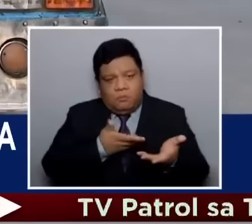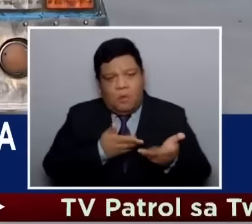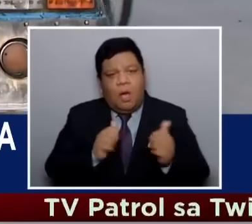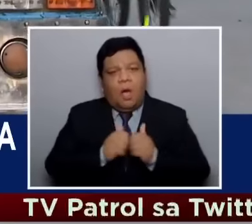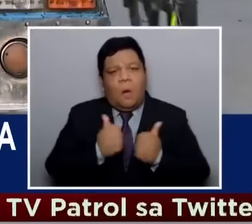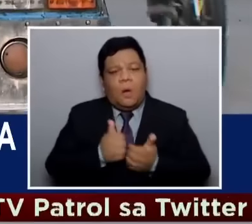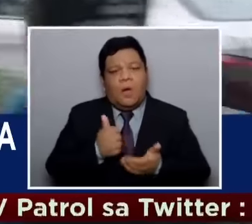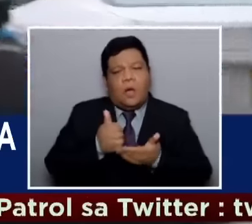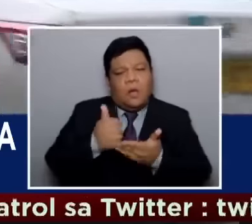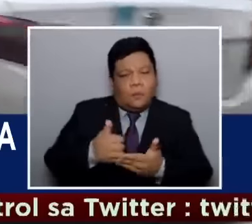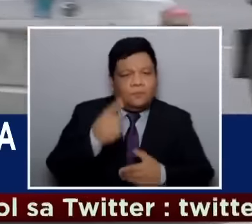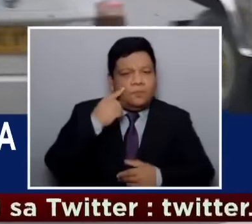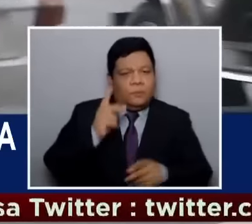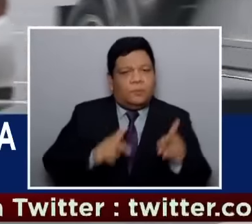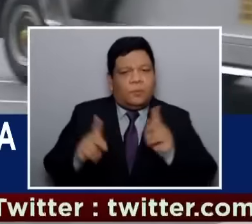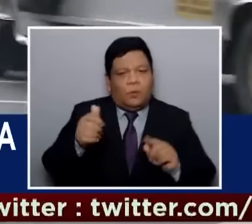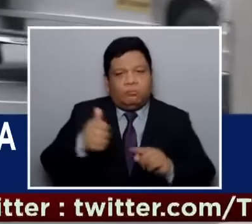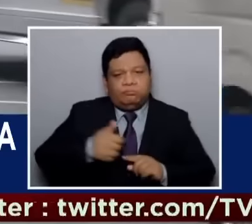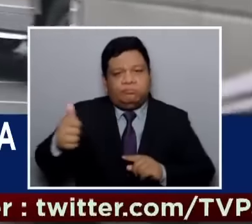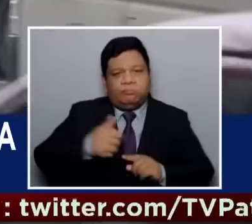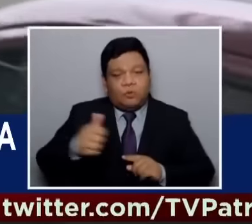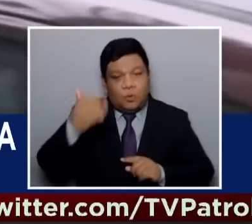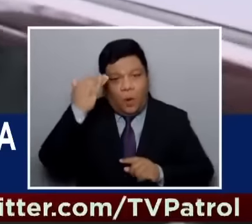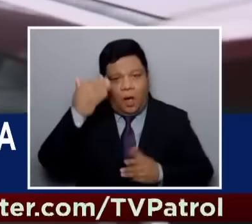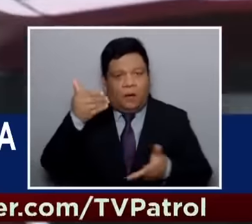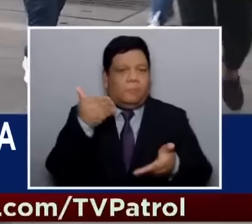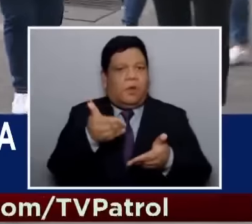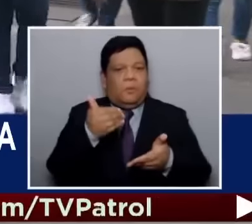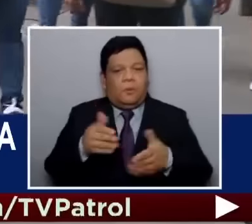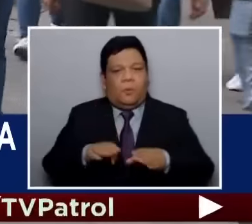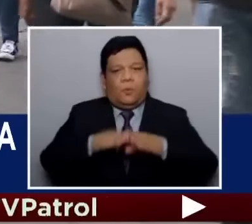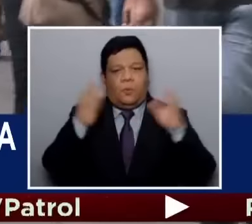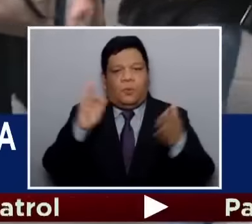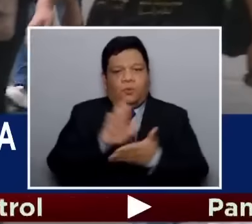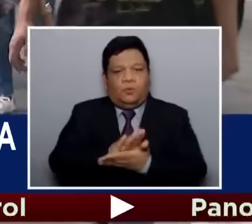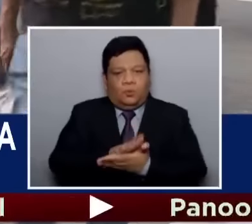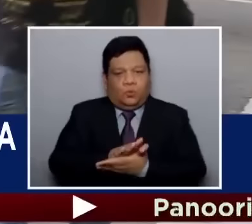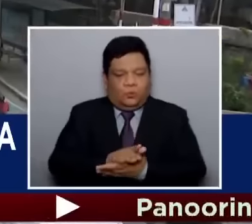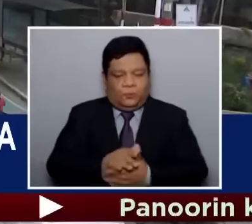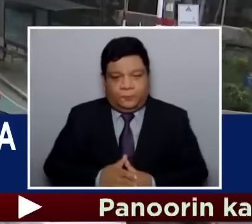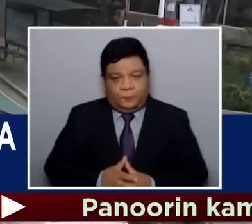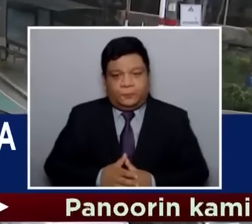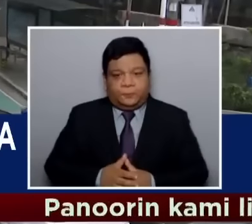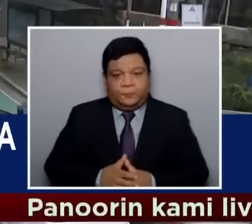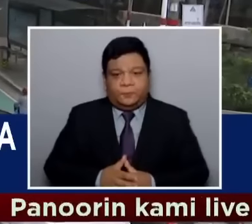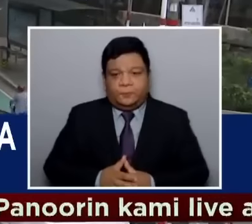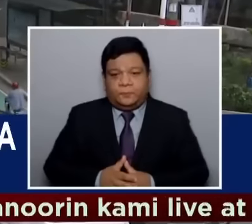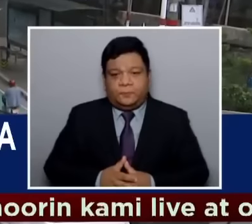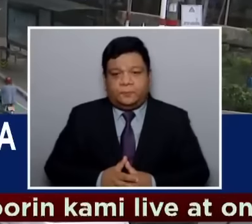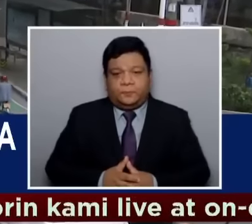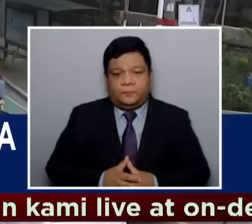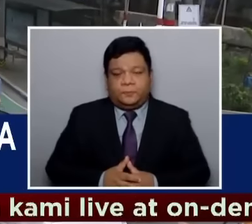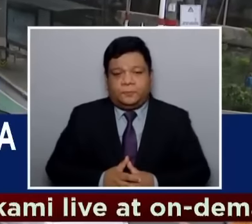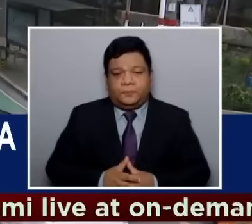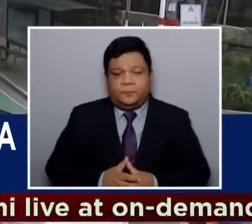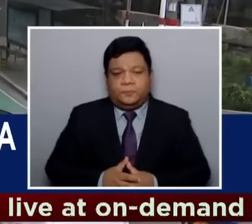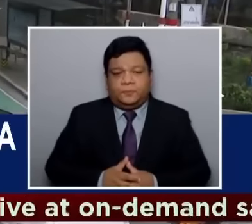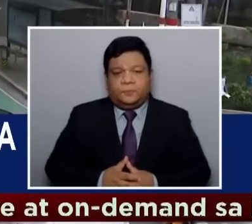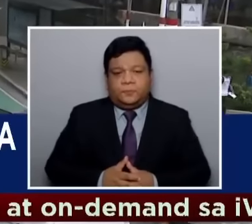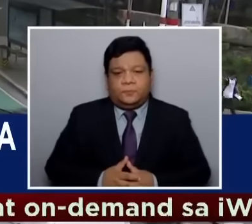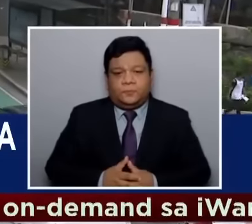ang pagko-commute. Lalo't isang buwan na lang ay magbubukas na ang mga eskwelahan. Jackie Manabat,